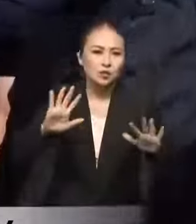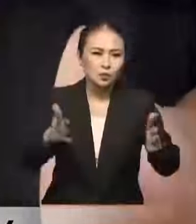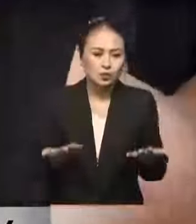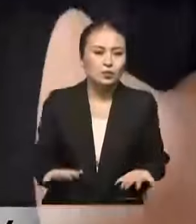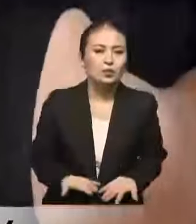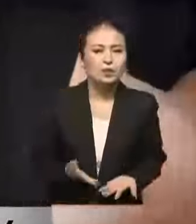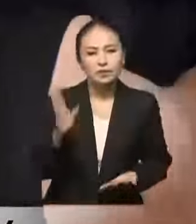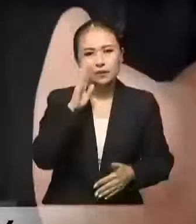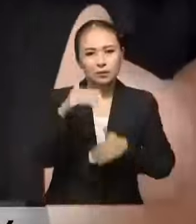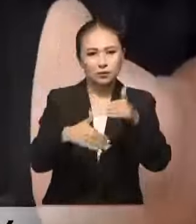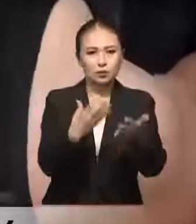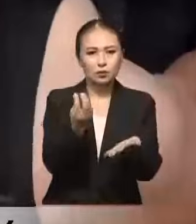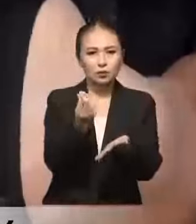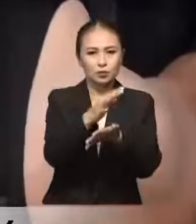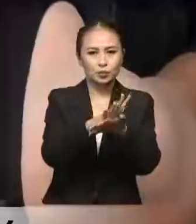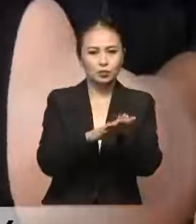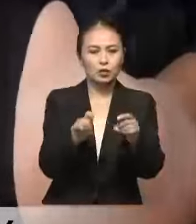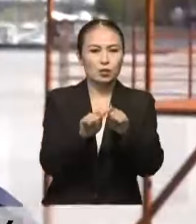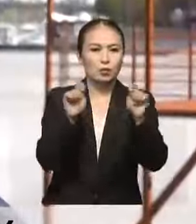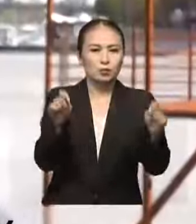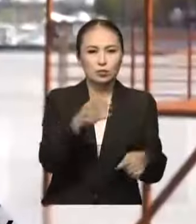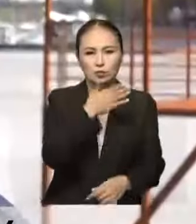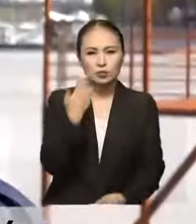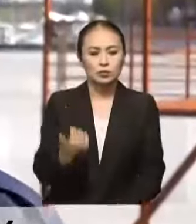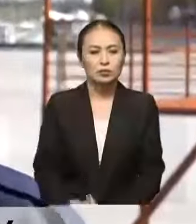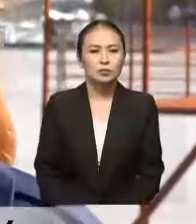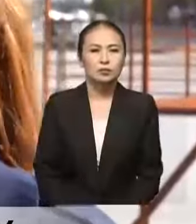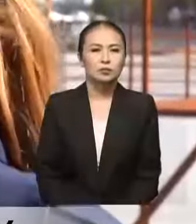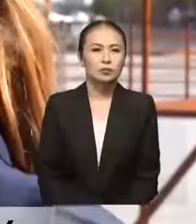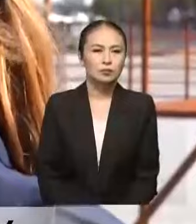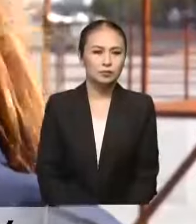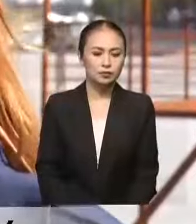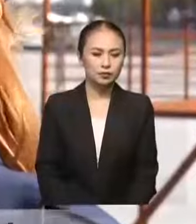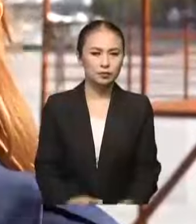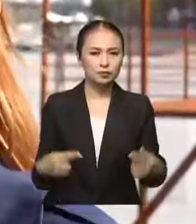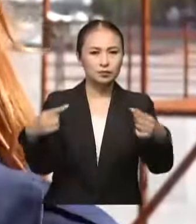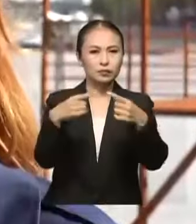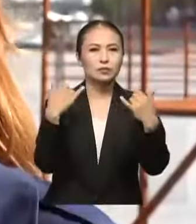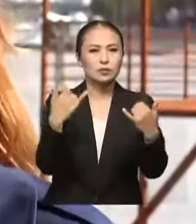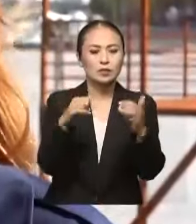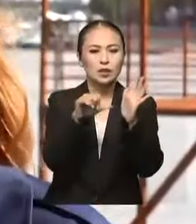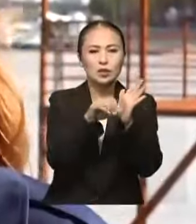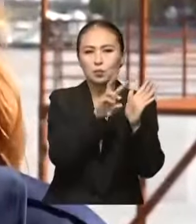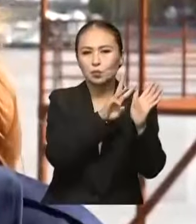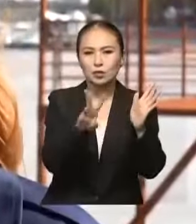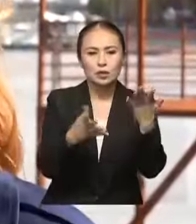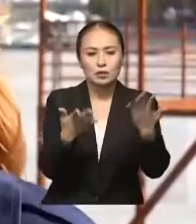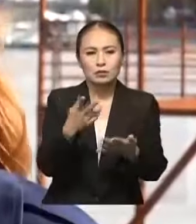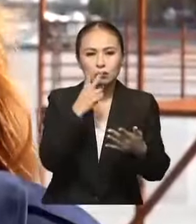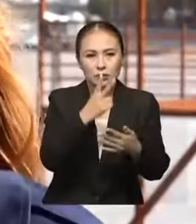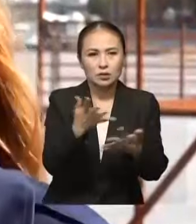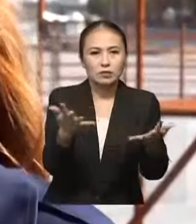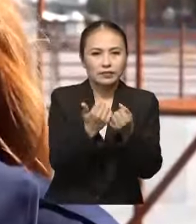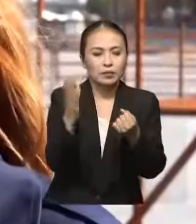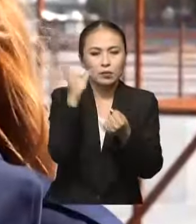суға шомылу маусымы әлі ресми ашылған жоқ. Суға батқан адамды жағаға шығарғаннан кейін оны 6 минут ішінде, егер тіршілік белгілері жоқ болса,